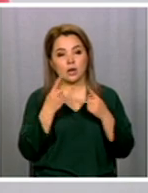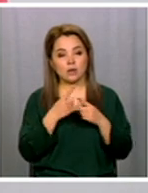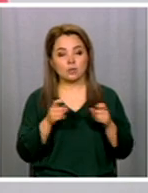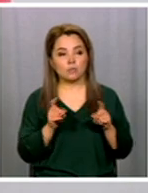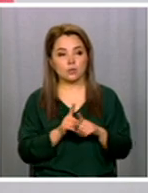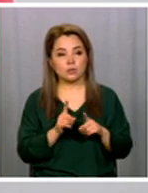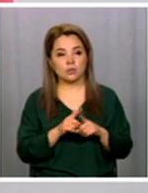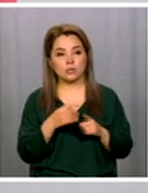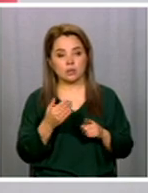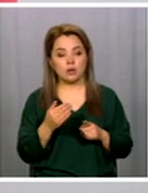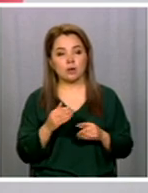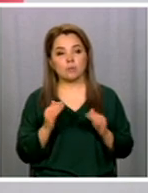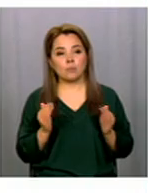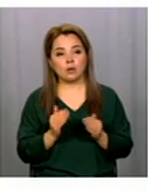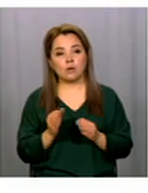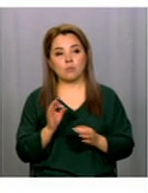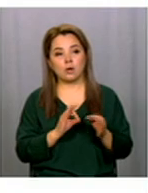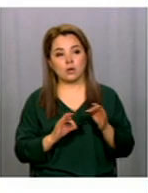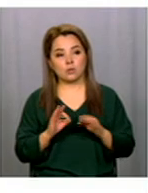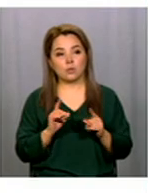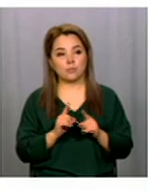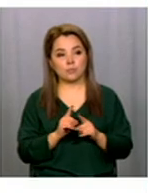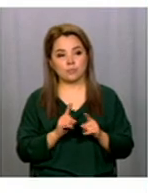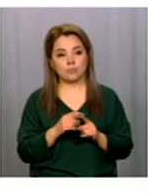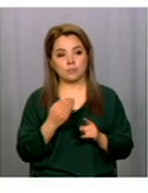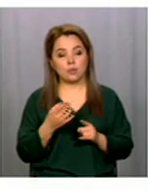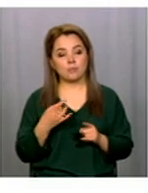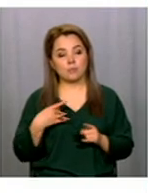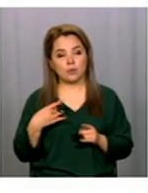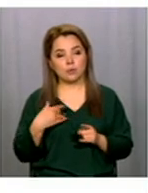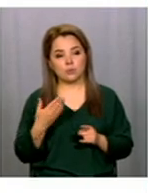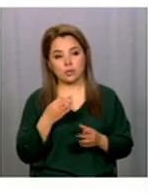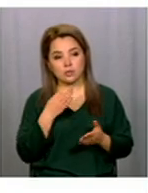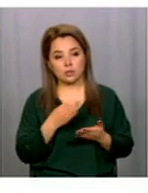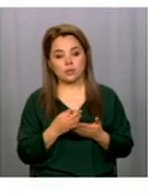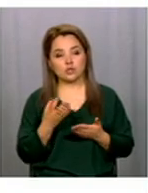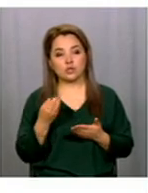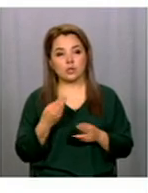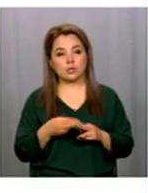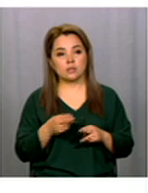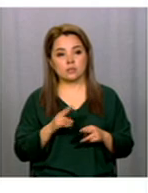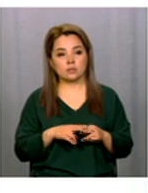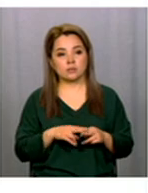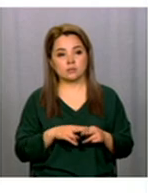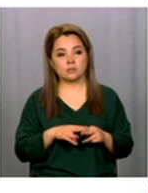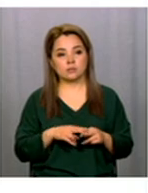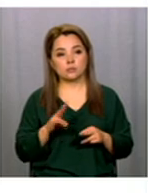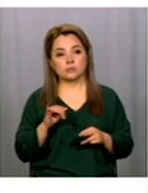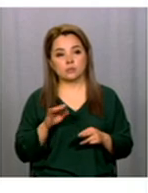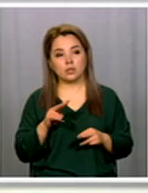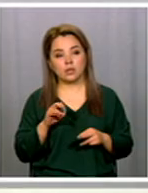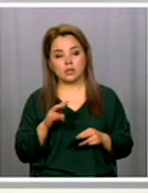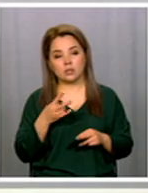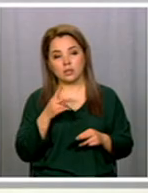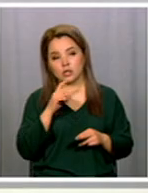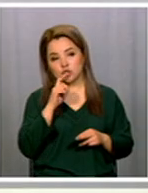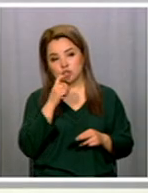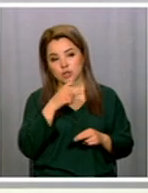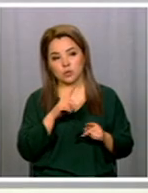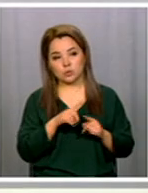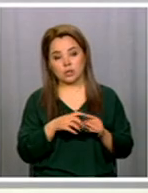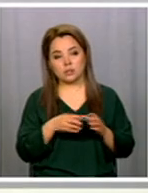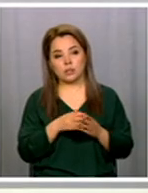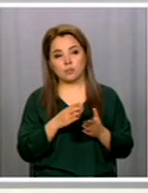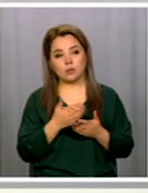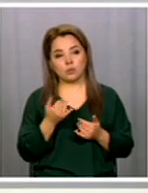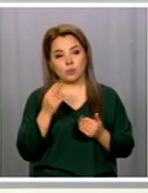ақпараттық макромолекулалары, нәруыздар және нуклеин қышқылдары. Сонымен